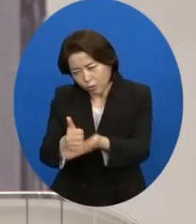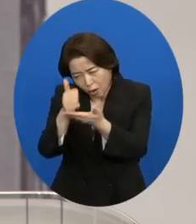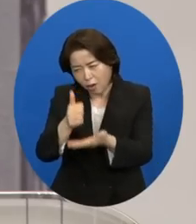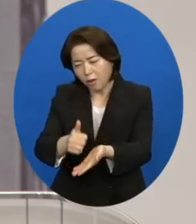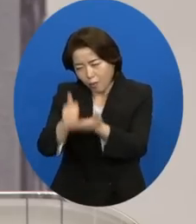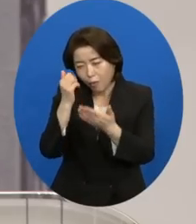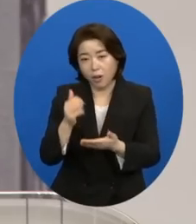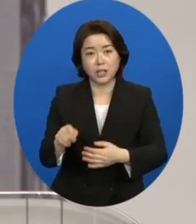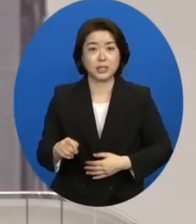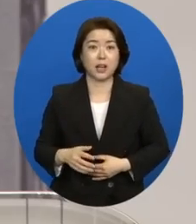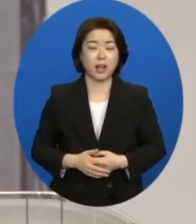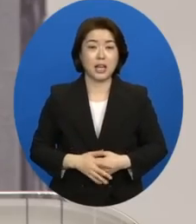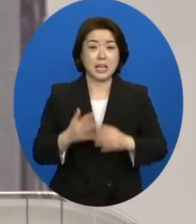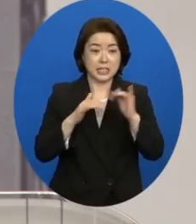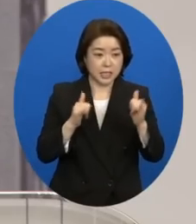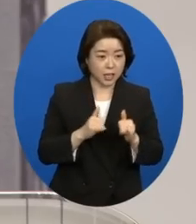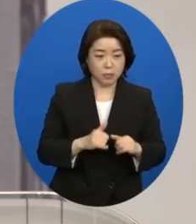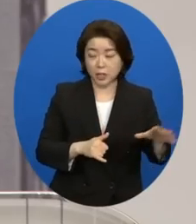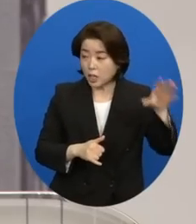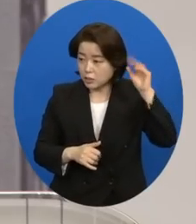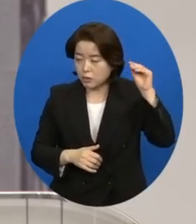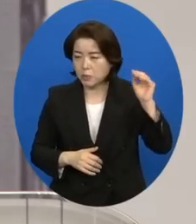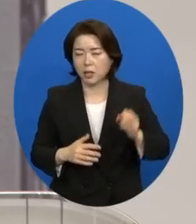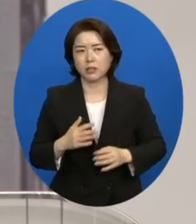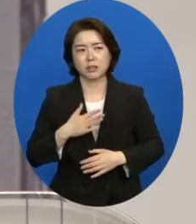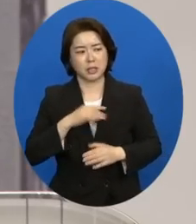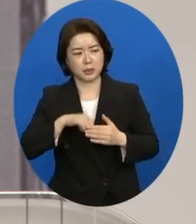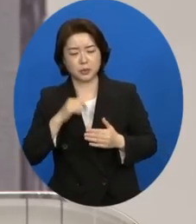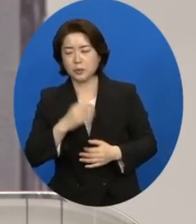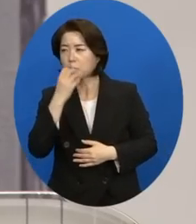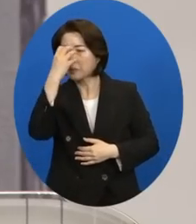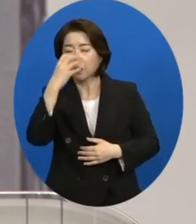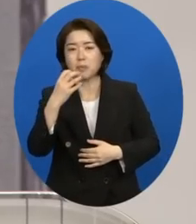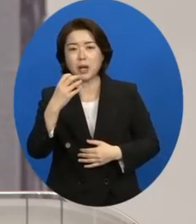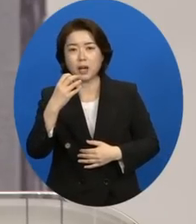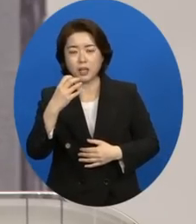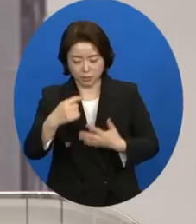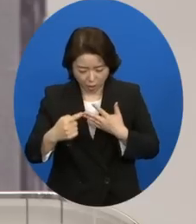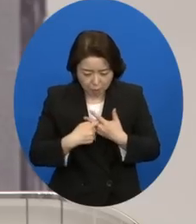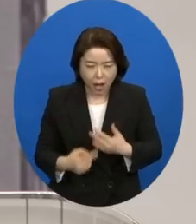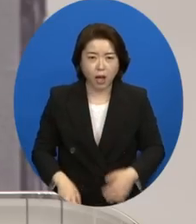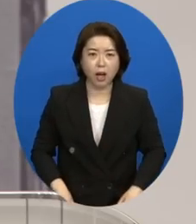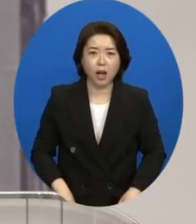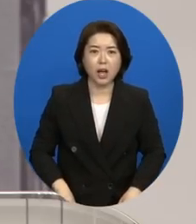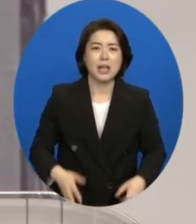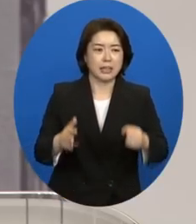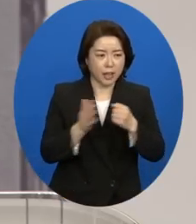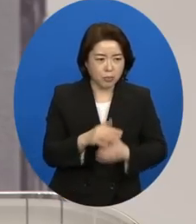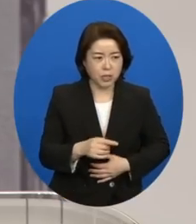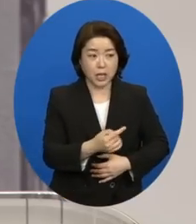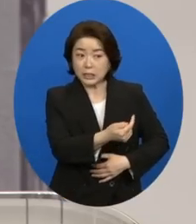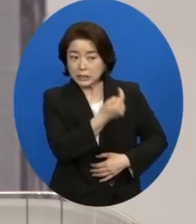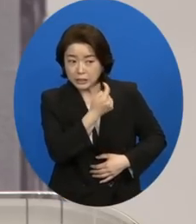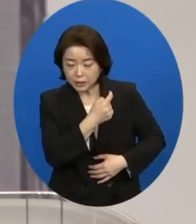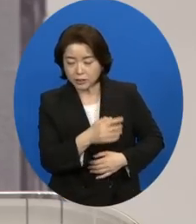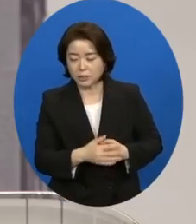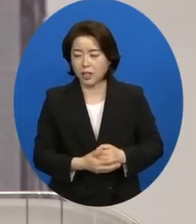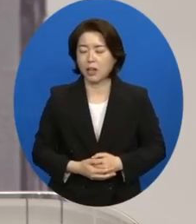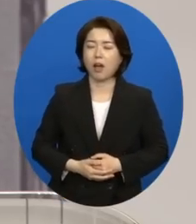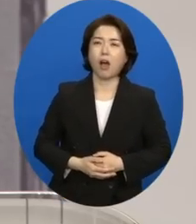하니까 사람인 자꾸으면 해지요 자기가 그걸 아는 거죠 아니까 자꾸 자기가